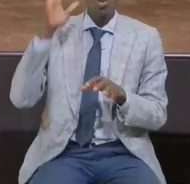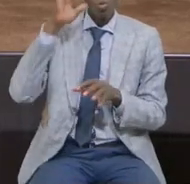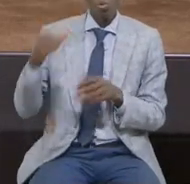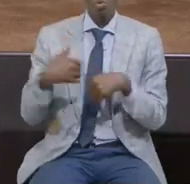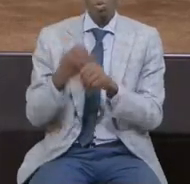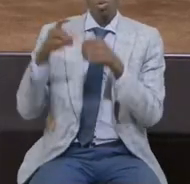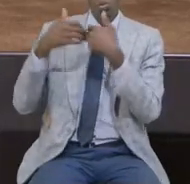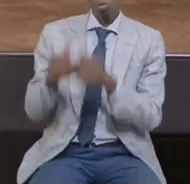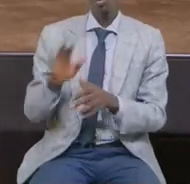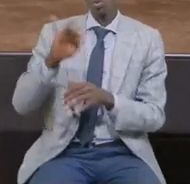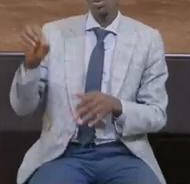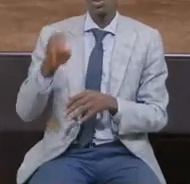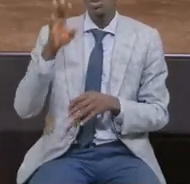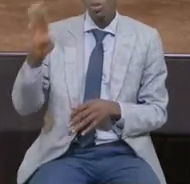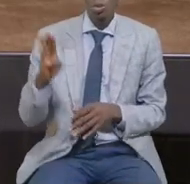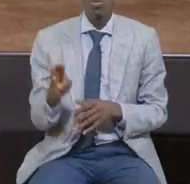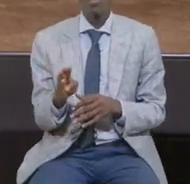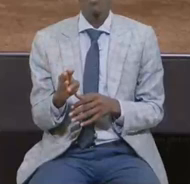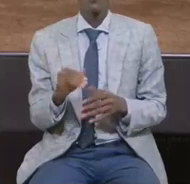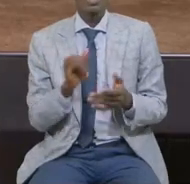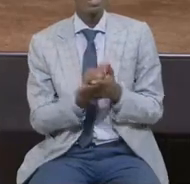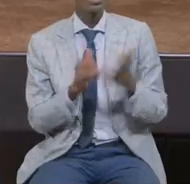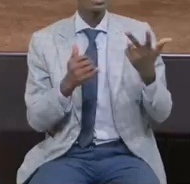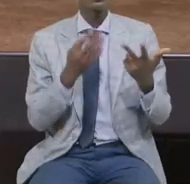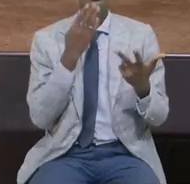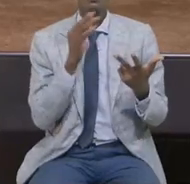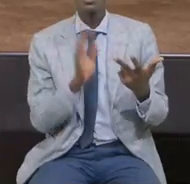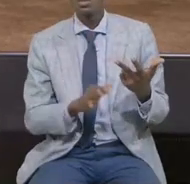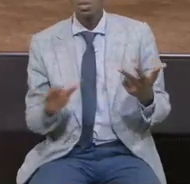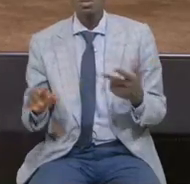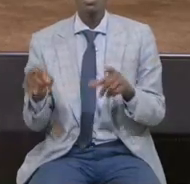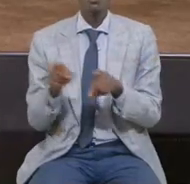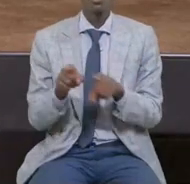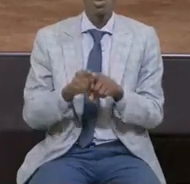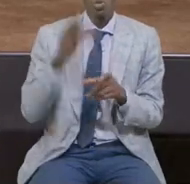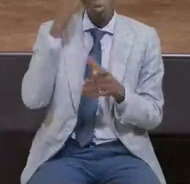Sadra, Mesaque et Abednego savaient que ceci là va leur coûter la vie. Que